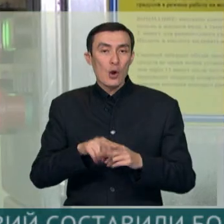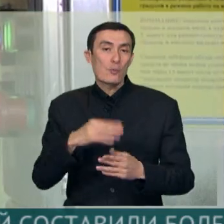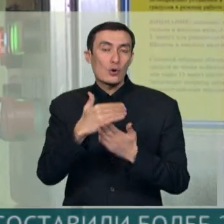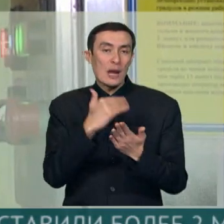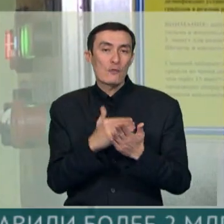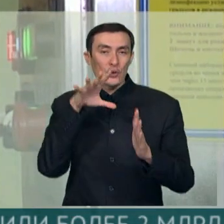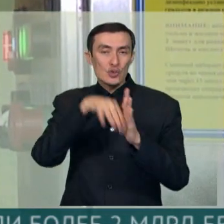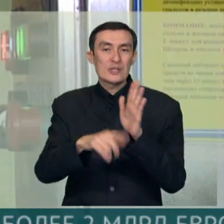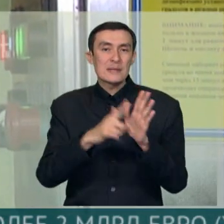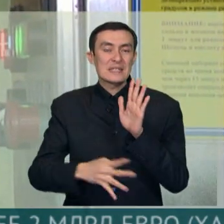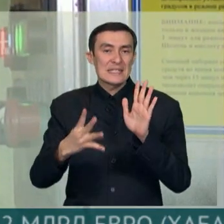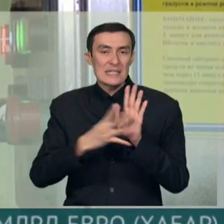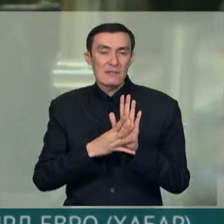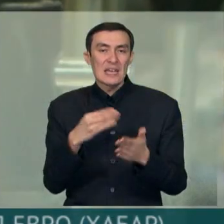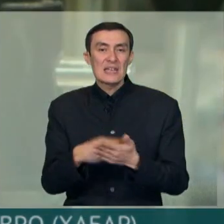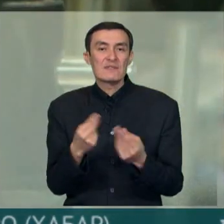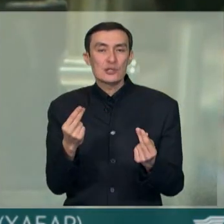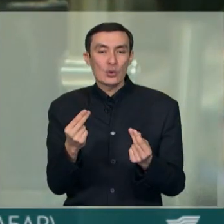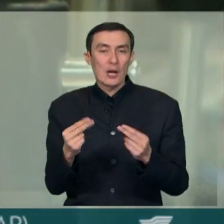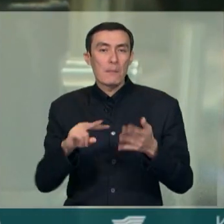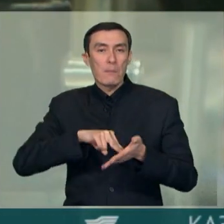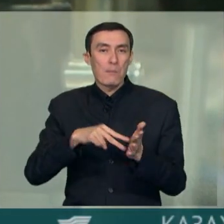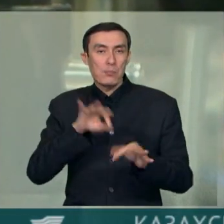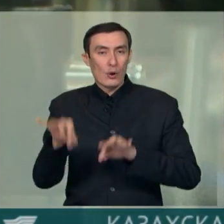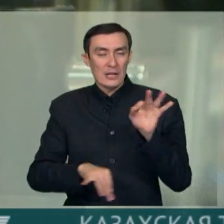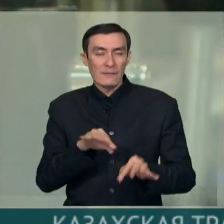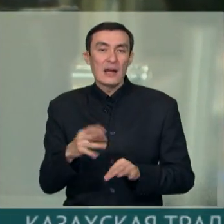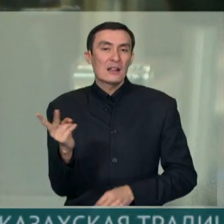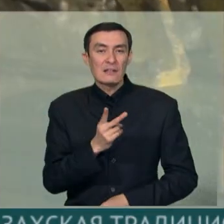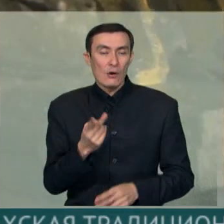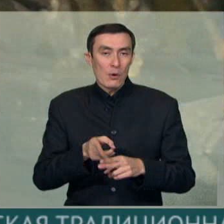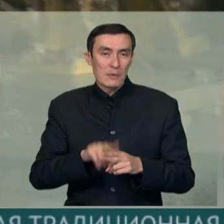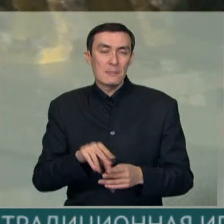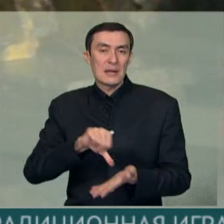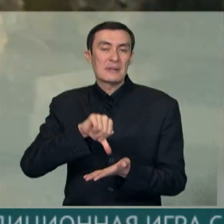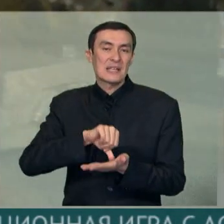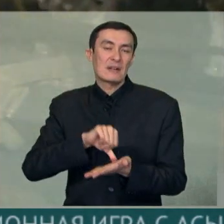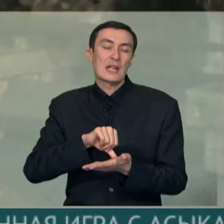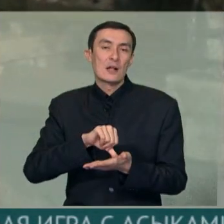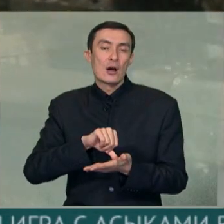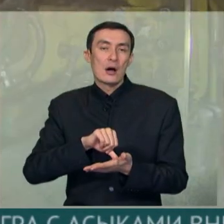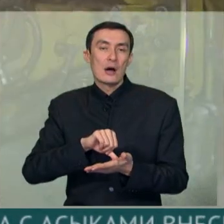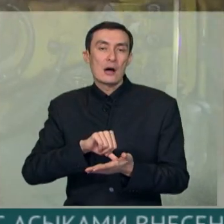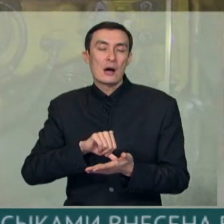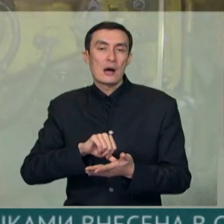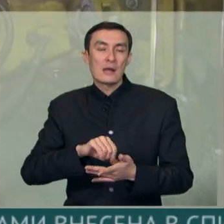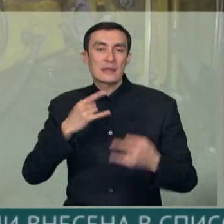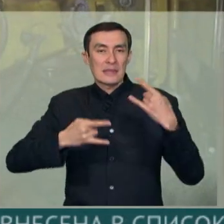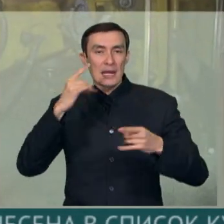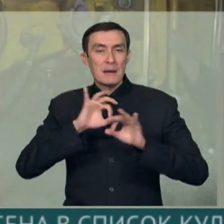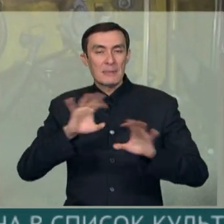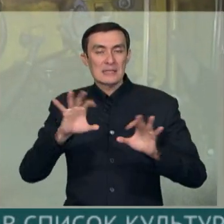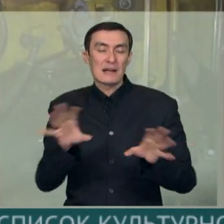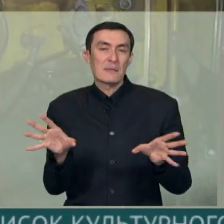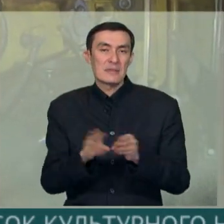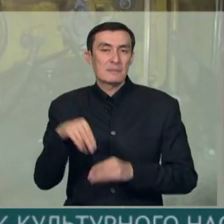программу включены 79 инвестиционных проектов. Два из них представили во время общенационального телемоста с